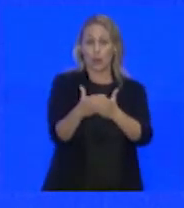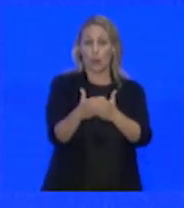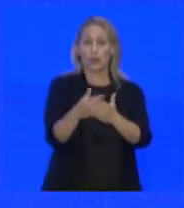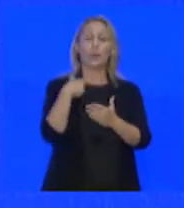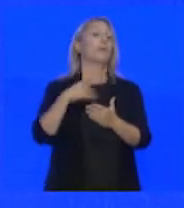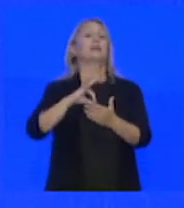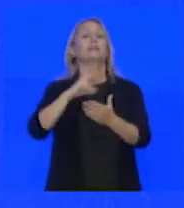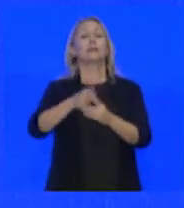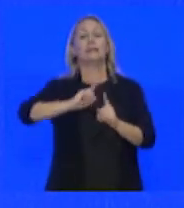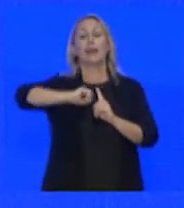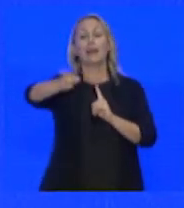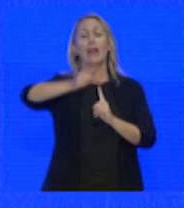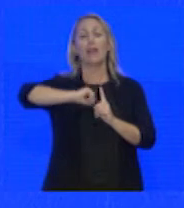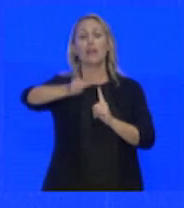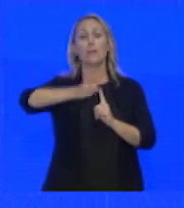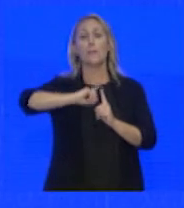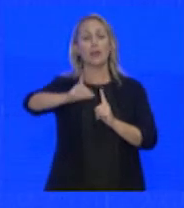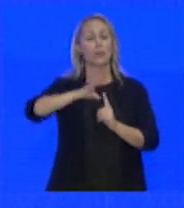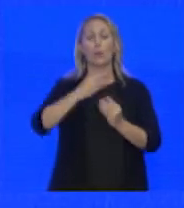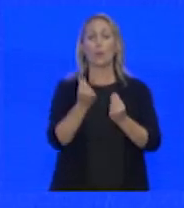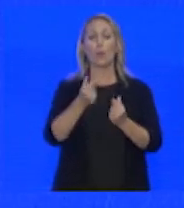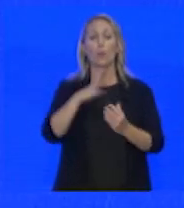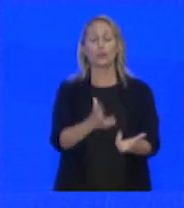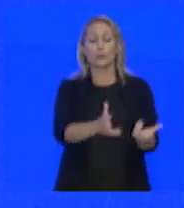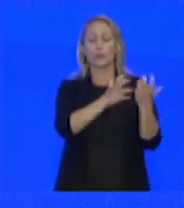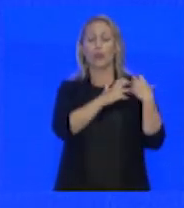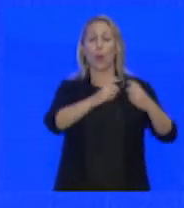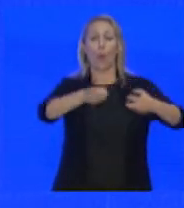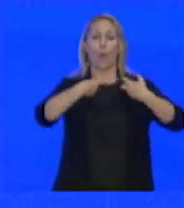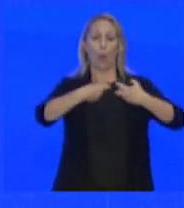καθημερινών μετακινήσεων των πολιτών πρέπει να σηκώσει ο ΟΑΣ.